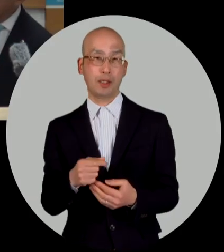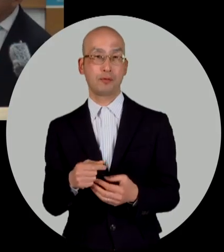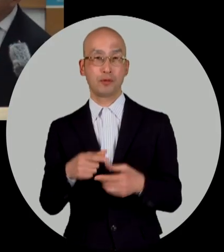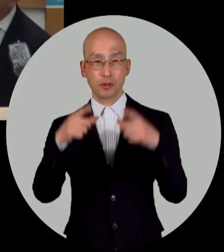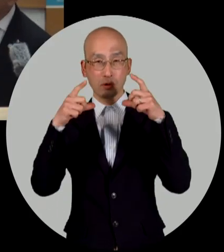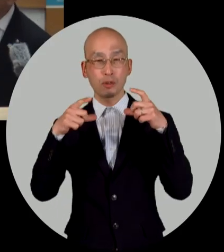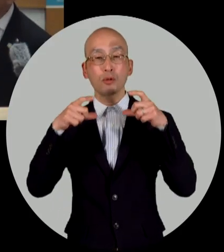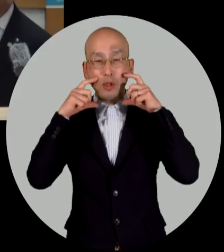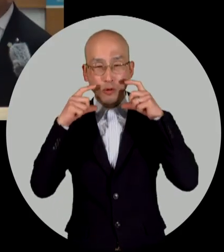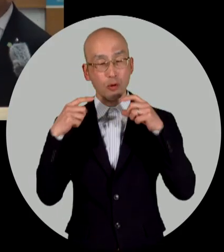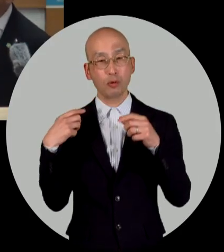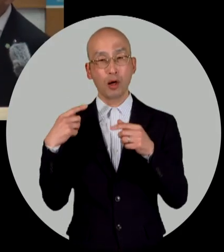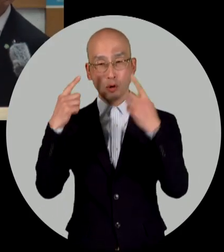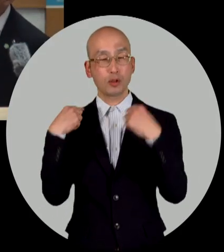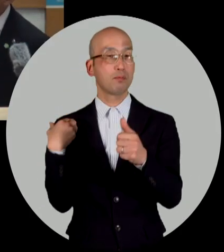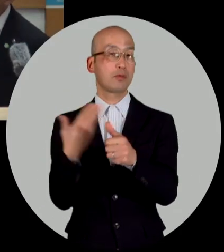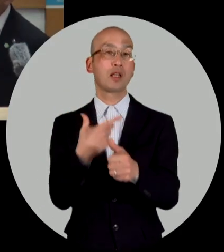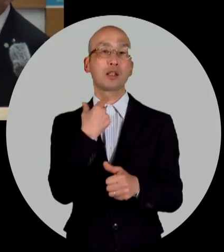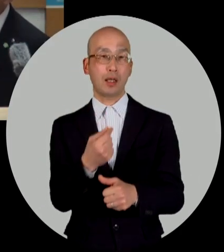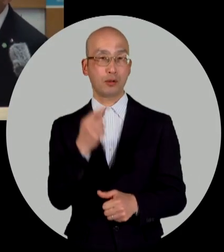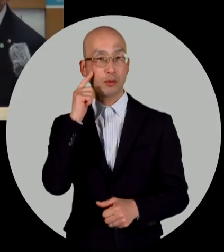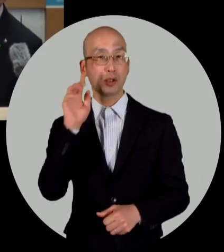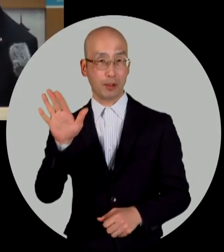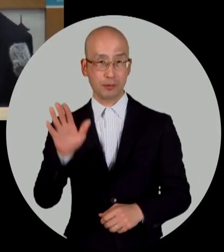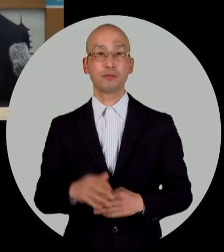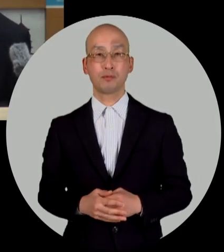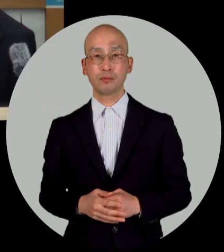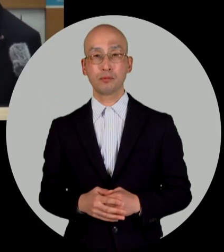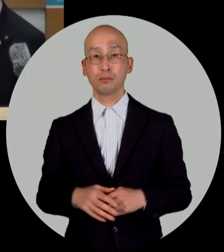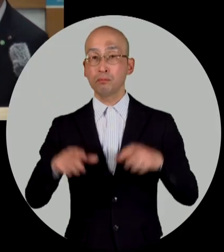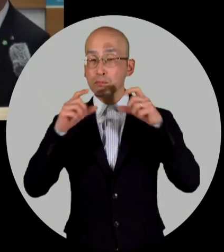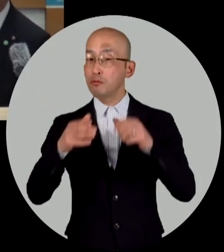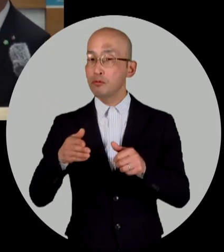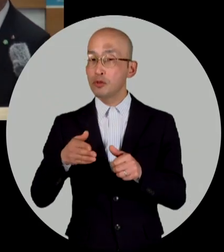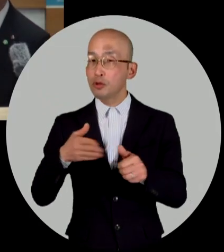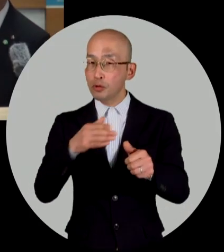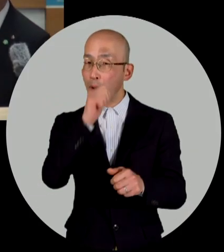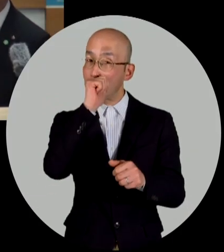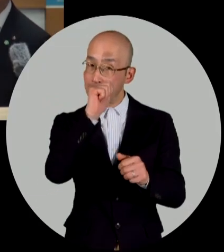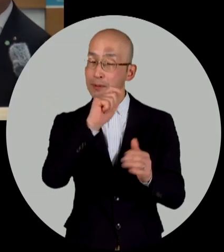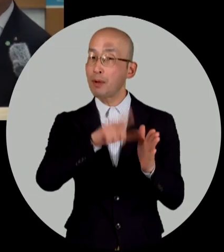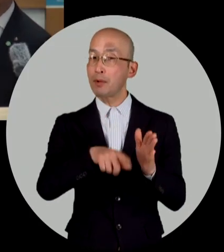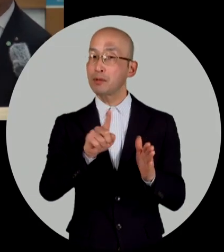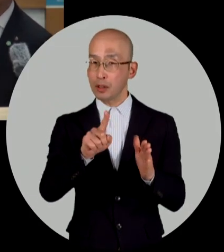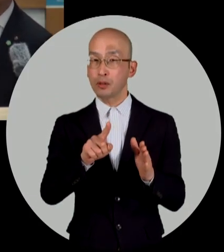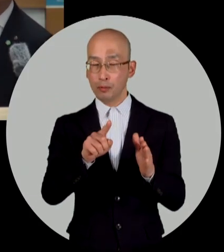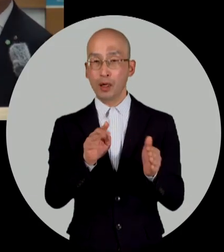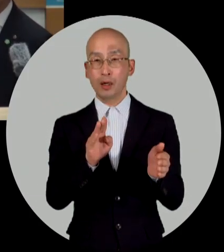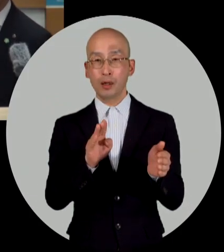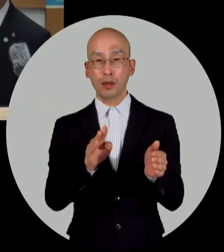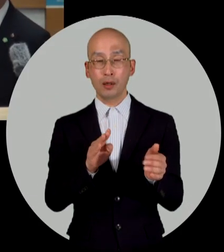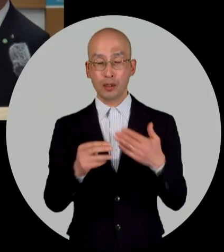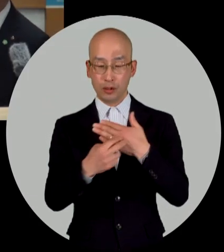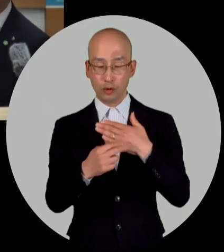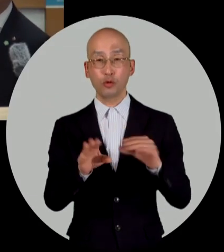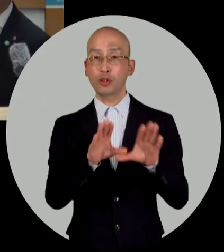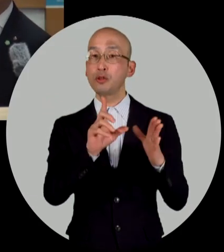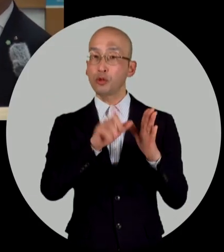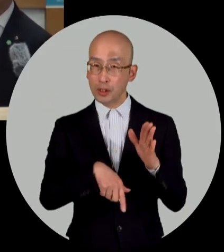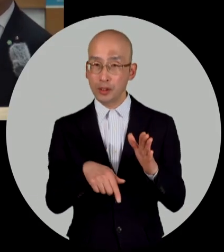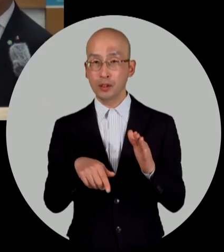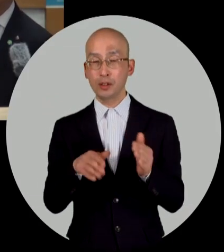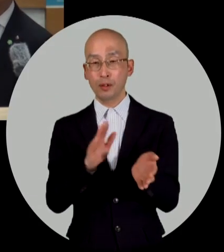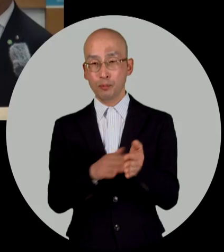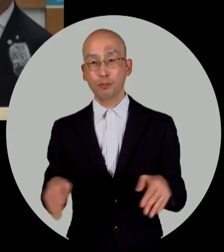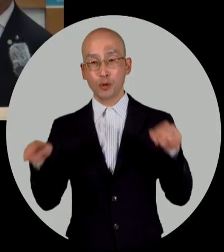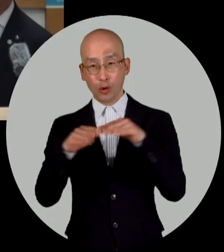委ねるということになっておりまして、着用を推進する場面としては医療機関の受診とか医療機関高齢者施設の